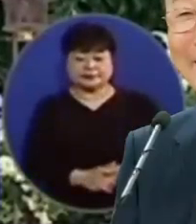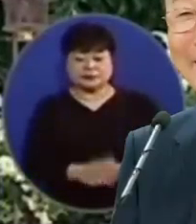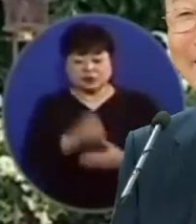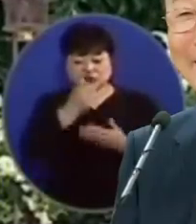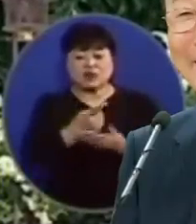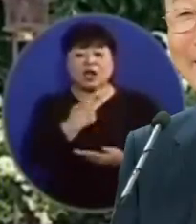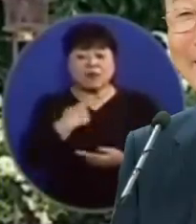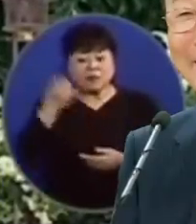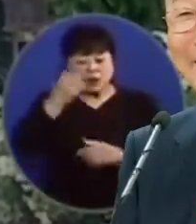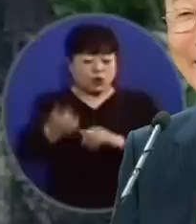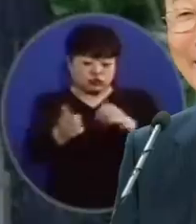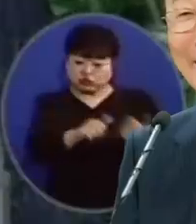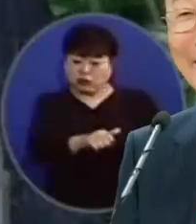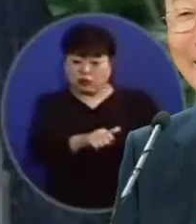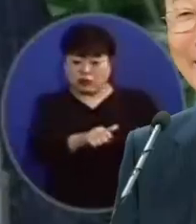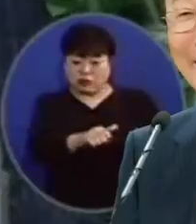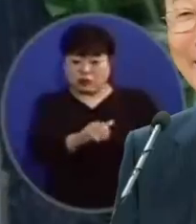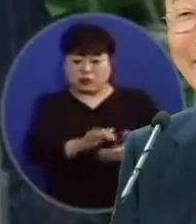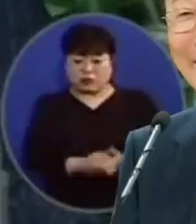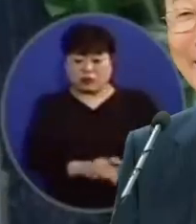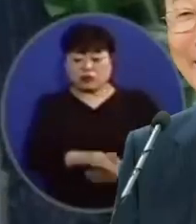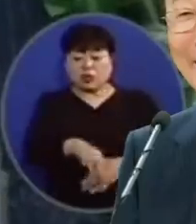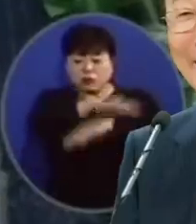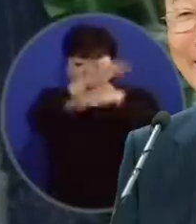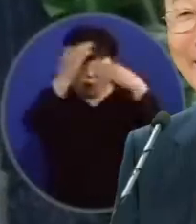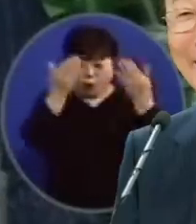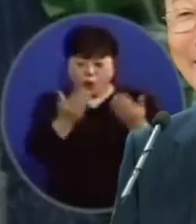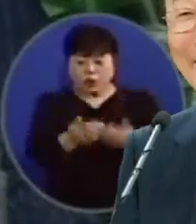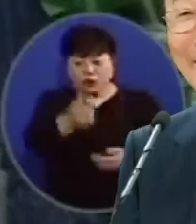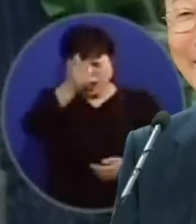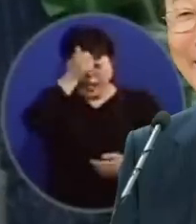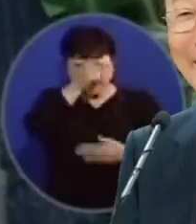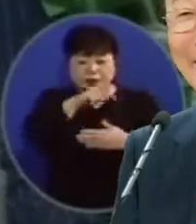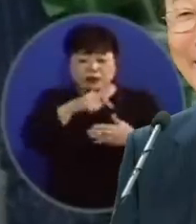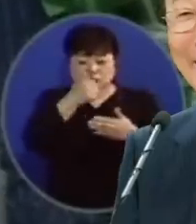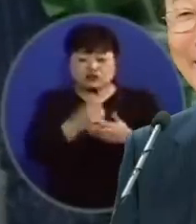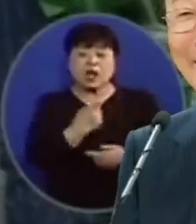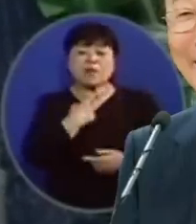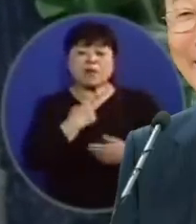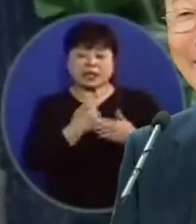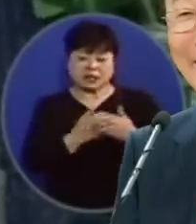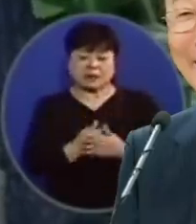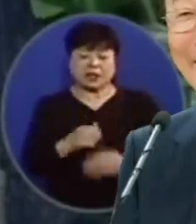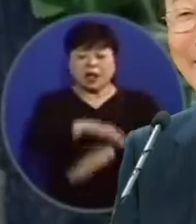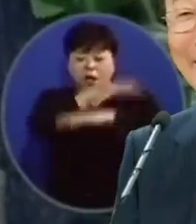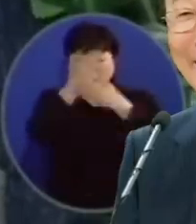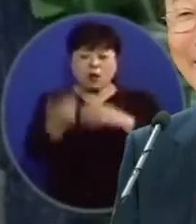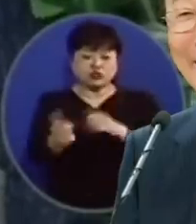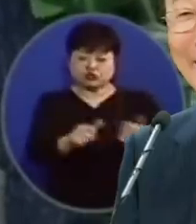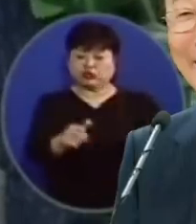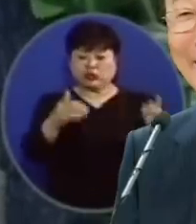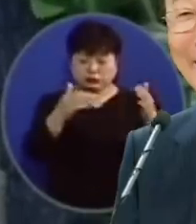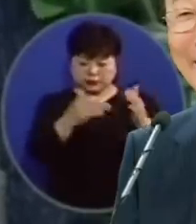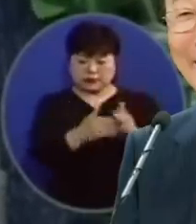범죄하는 영혼은 죽으리라고 했는데 우리 모두 다 아담 안에서 범죄했기 때문에 다 죽었습니다.